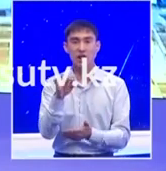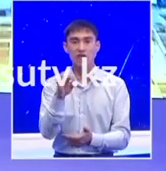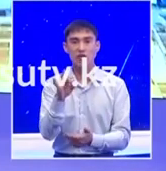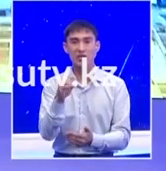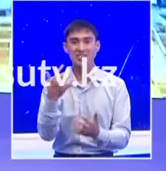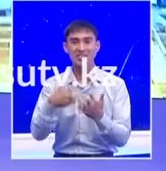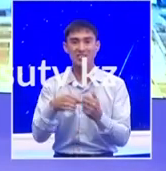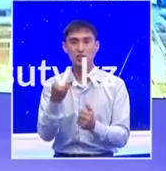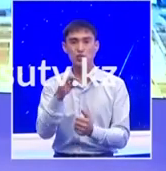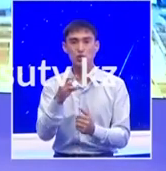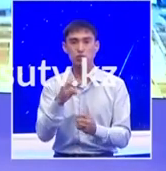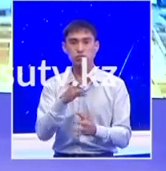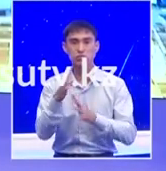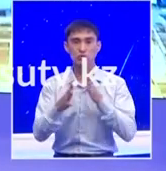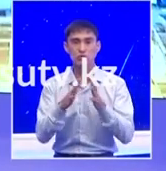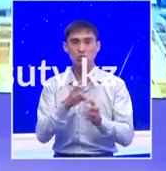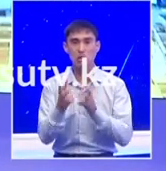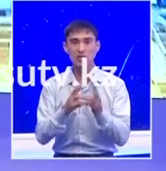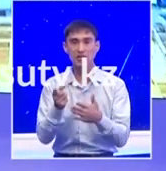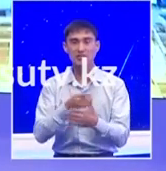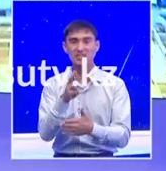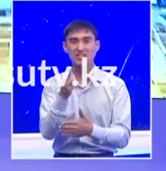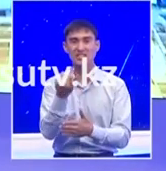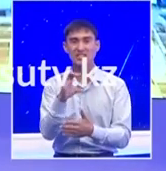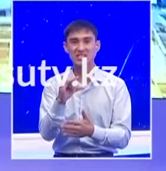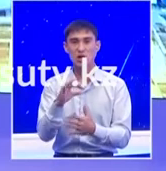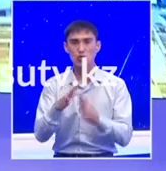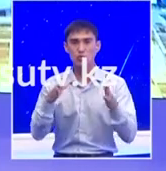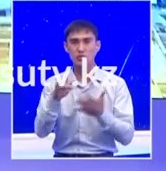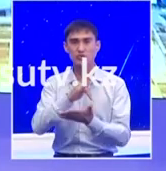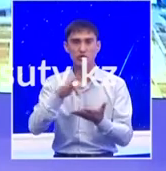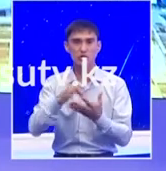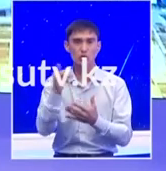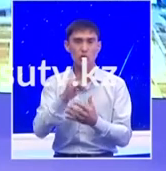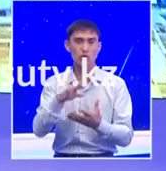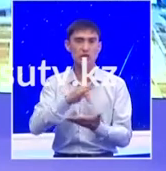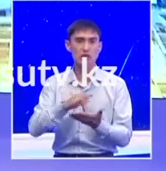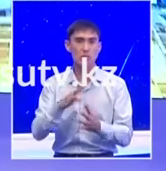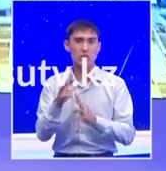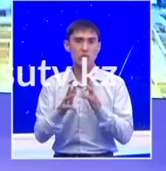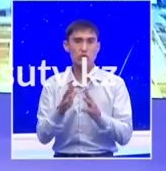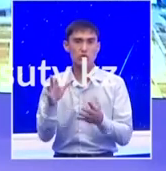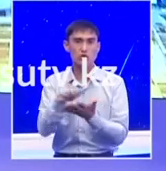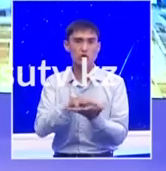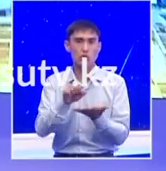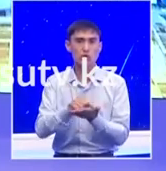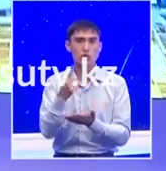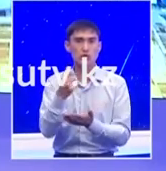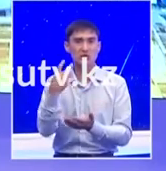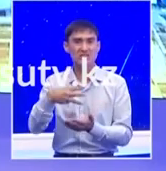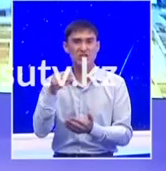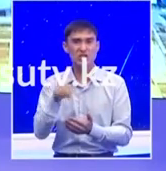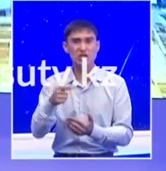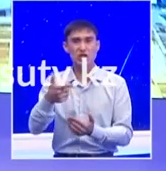июля бушует пожар, названный «Дикси». Он стал одним из самых крупных за всю историю штата. Пламя уже уничтожило 130